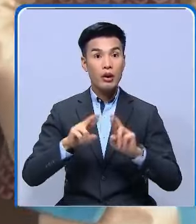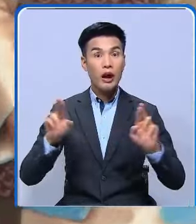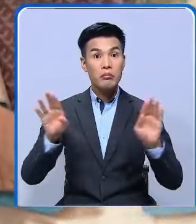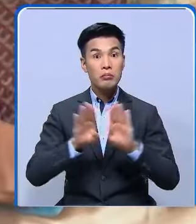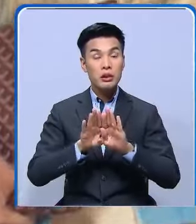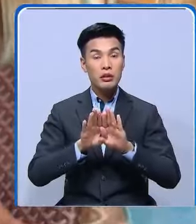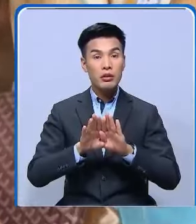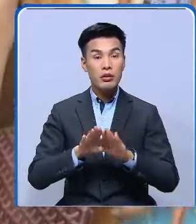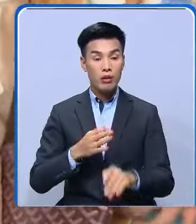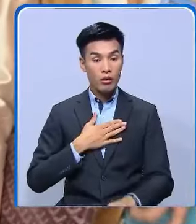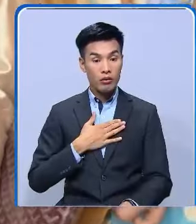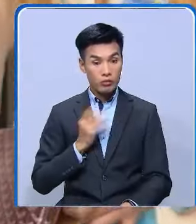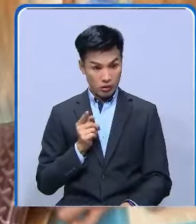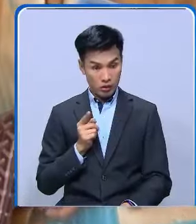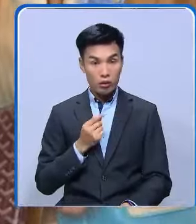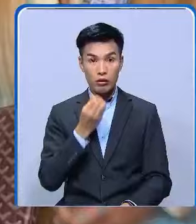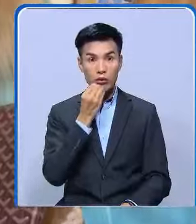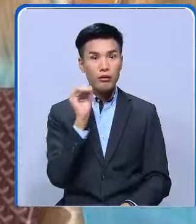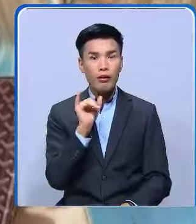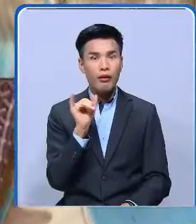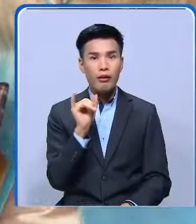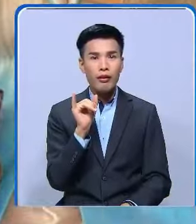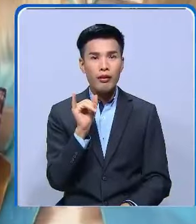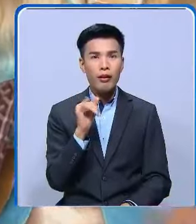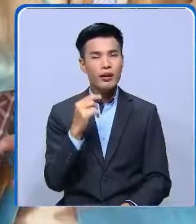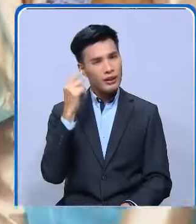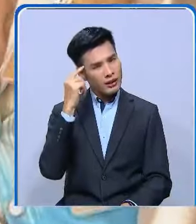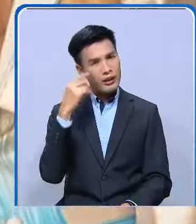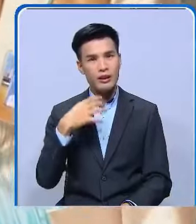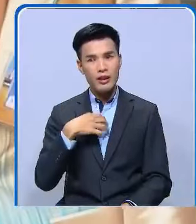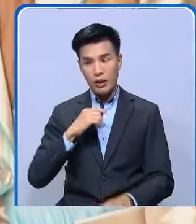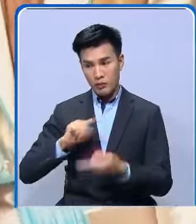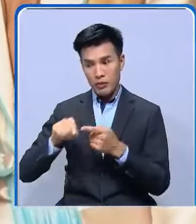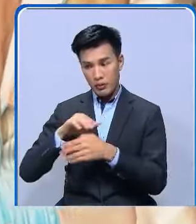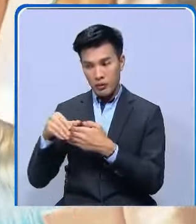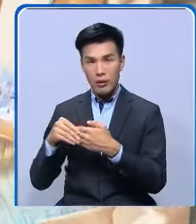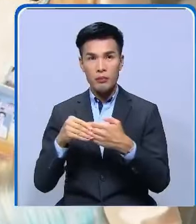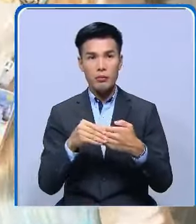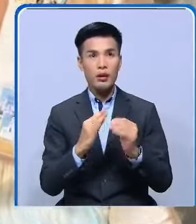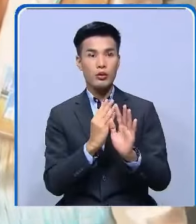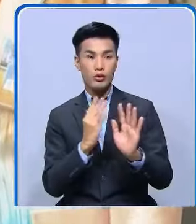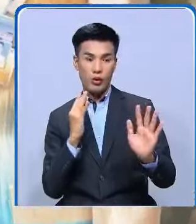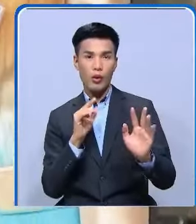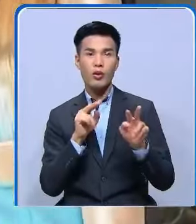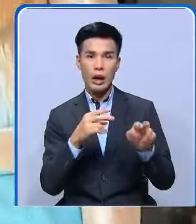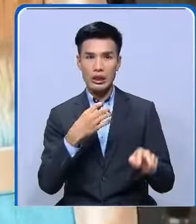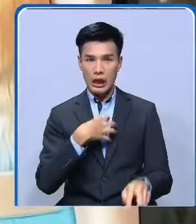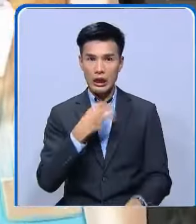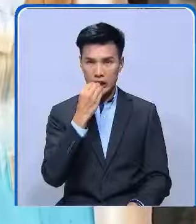ท่านนายกบอกเอ้าจริงเหรอยังไม่ได้ไปกินเลยนี่กำลังมีความคิดว่าจะพาเพื่อนไปต่อคิวอยู่เลยนะคะเดี๋ยวไปฟังเสียงกันหน่อย